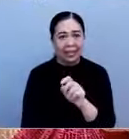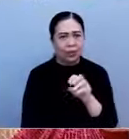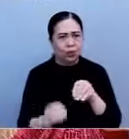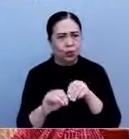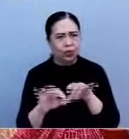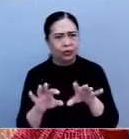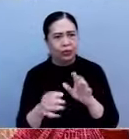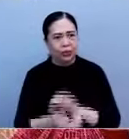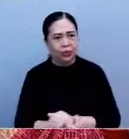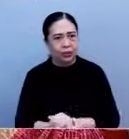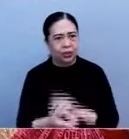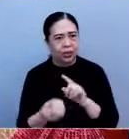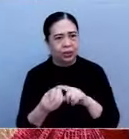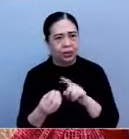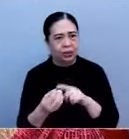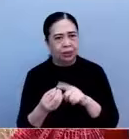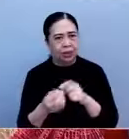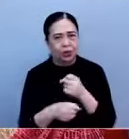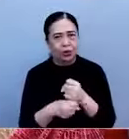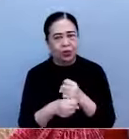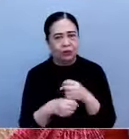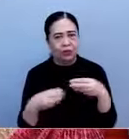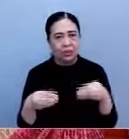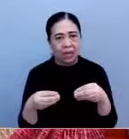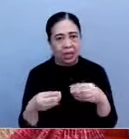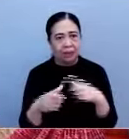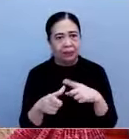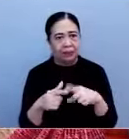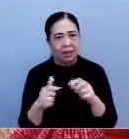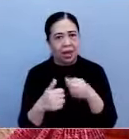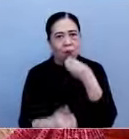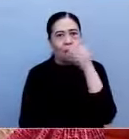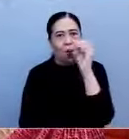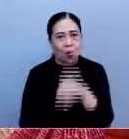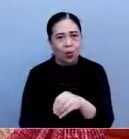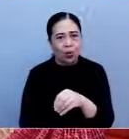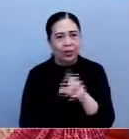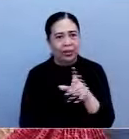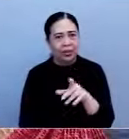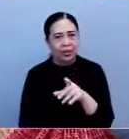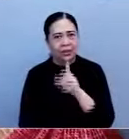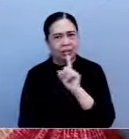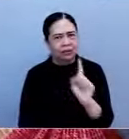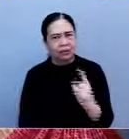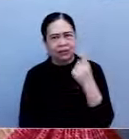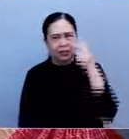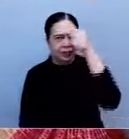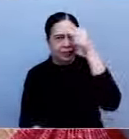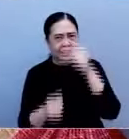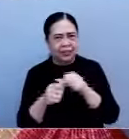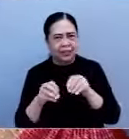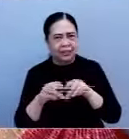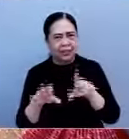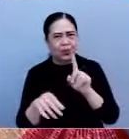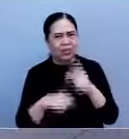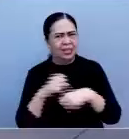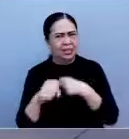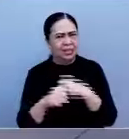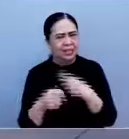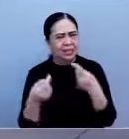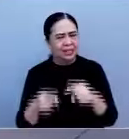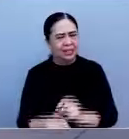na tukusan na sa coffee shop kayo, tapos paano ba umorder ng ganong pronunciation? Yun yung unang-unang naalala ko nag-trend sa inyo. Anong year ba yun